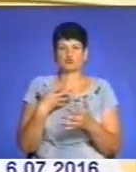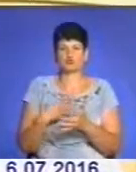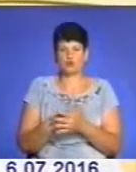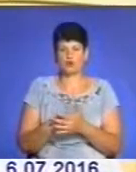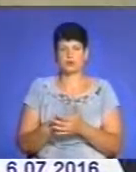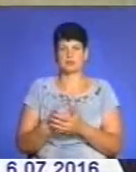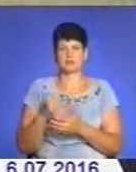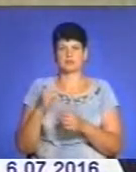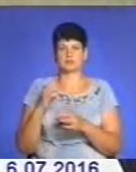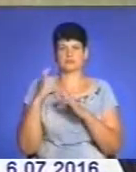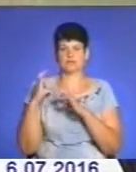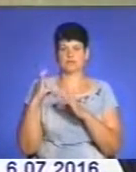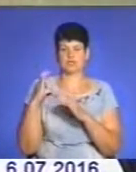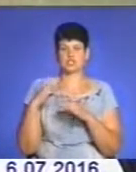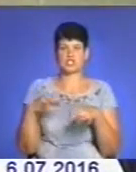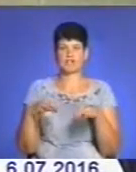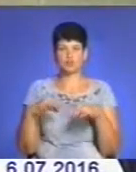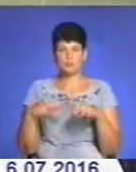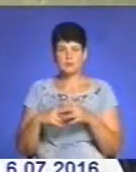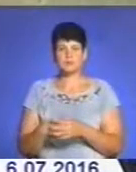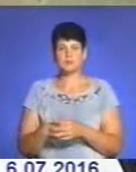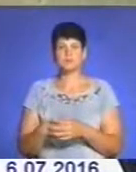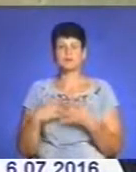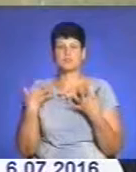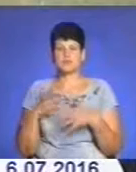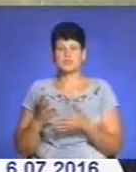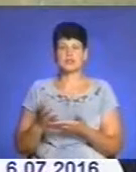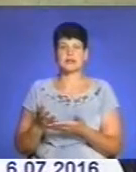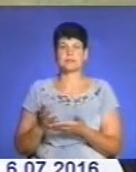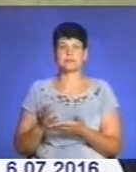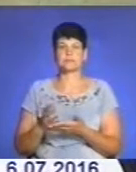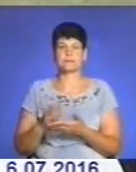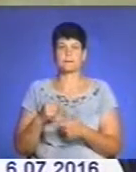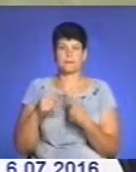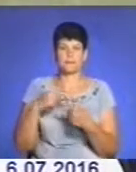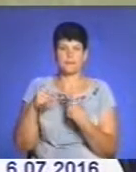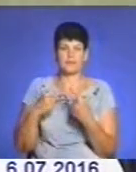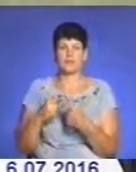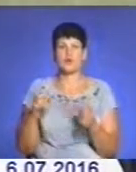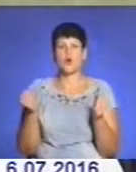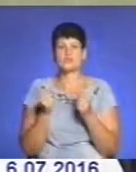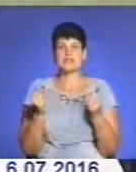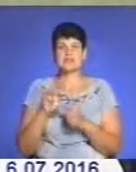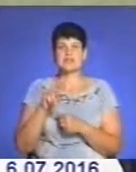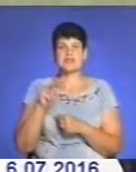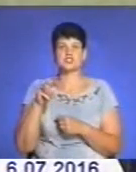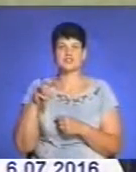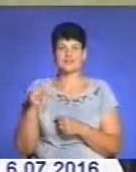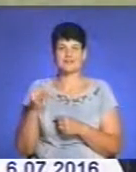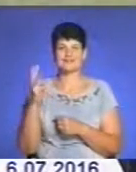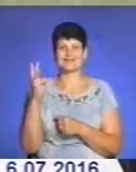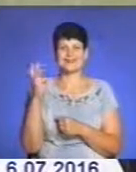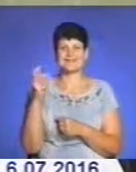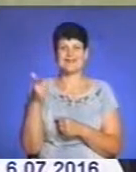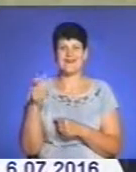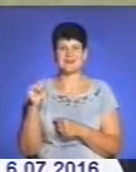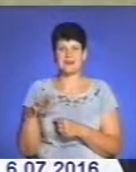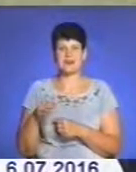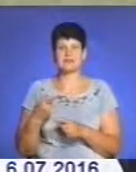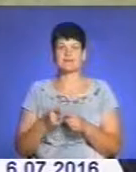автомобілів. Ми вже жнивуємо, молотимо зимний ячмінь, ось 300 гектарів на Південному блоці, це так, як